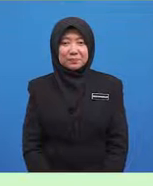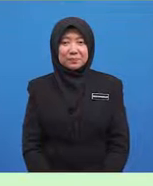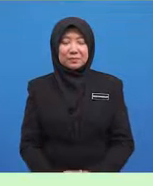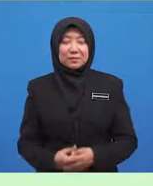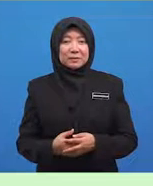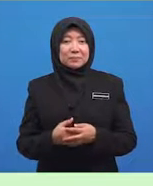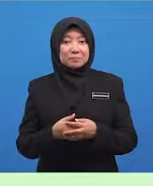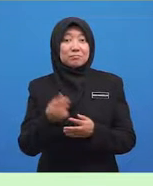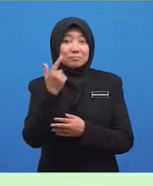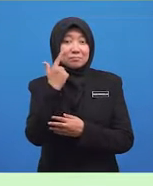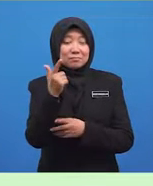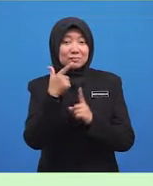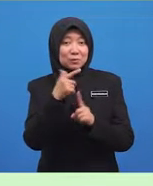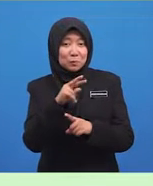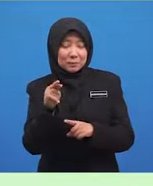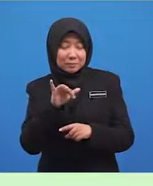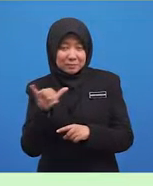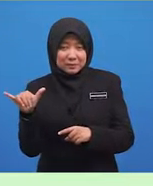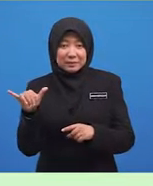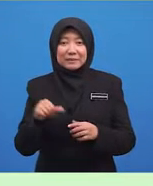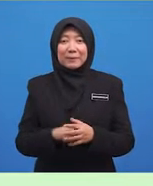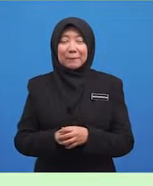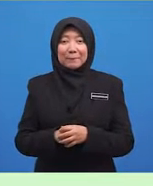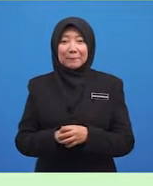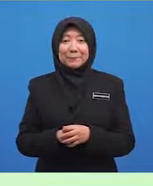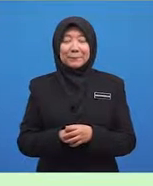Ayuh, kita lihat jawapannya.